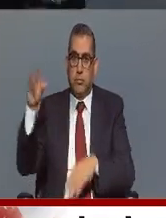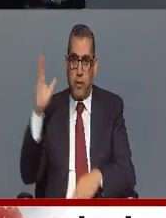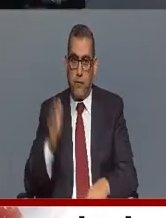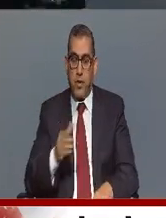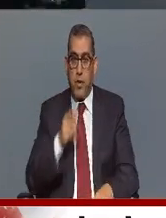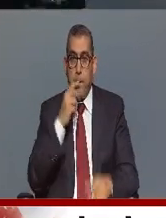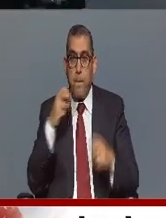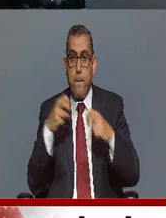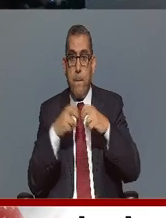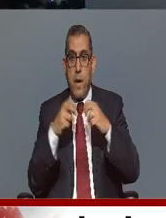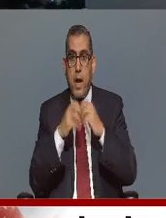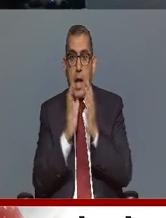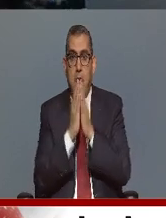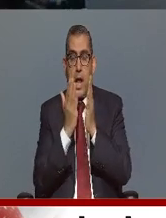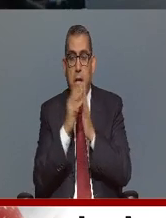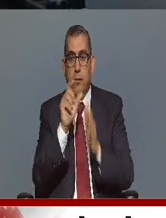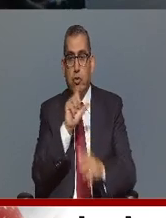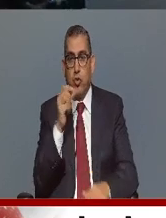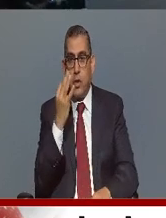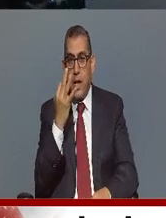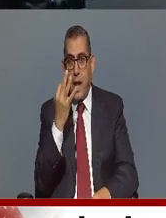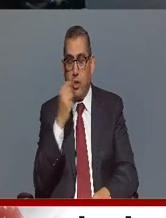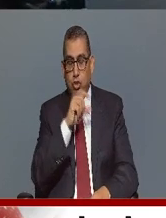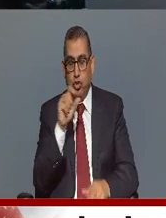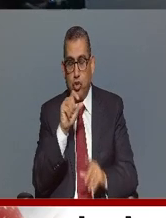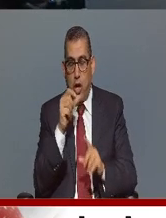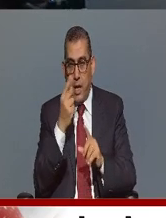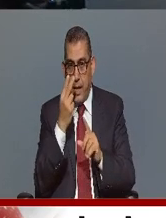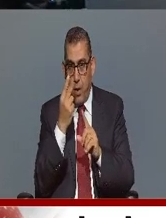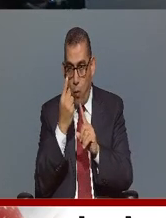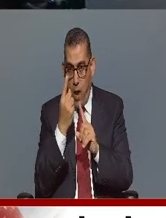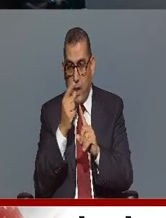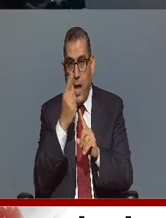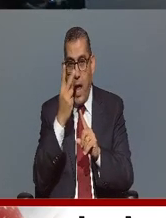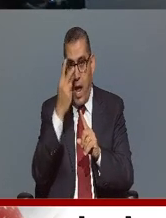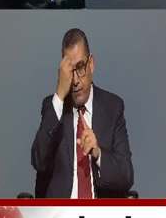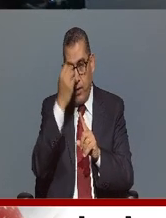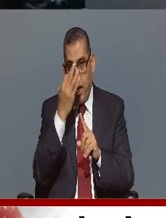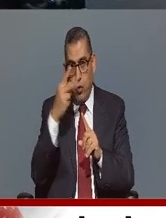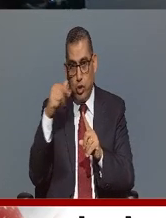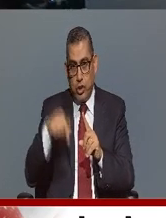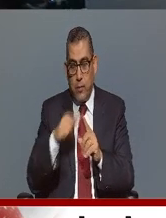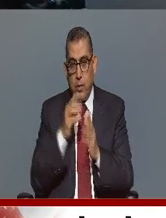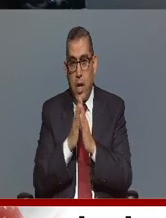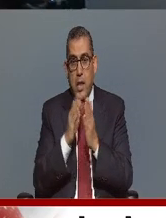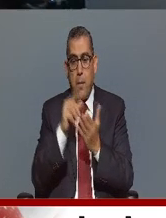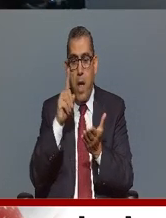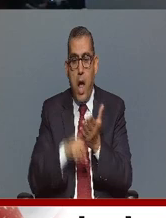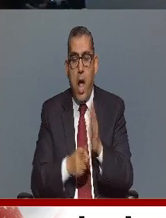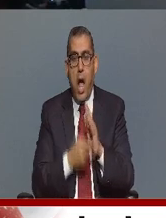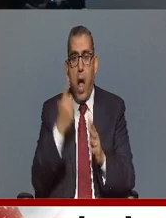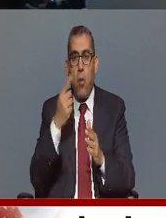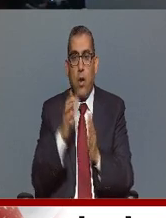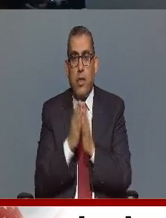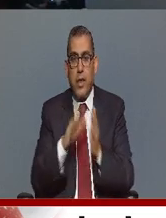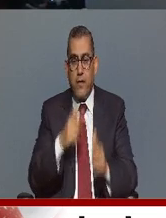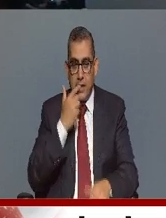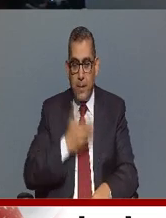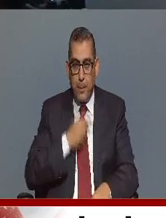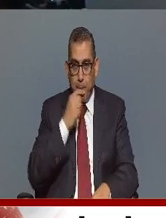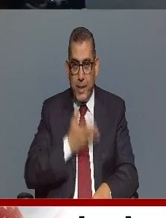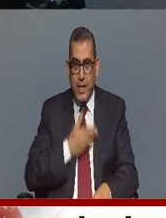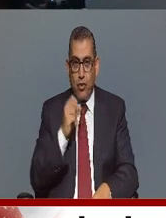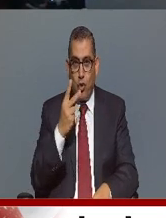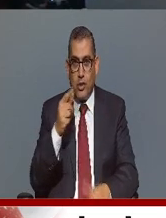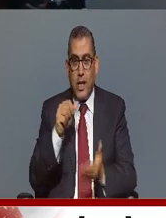معرض الكتاب في يناير 23 كان في أول كتاب يطبع لطفلة عندها 12 سنة، وعملنا